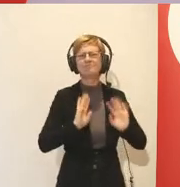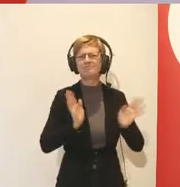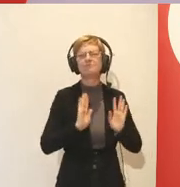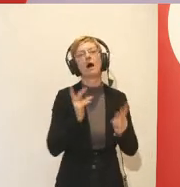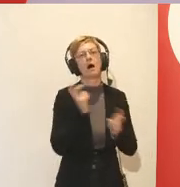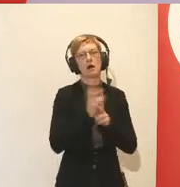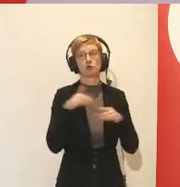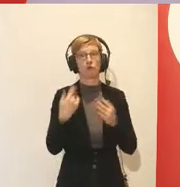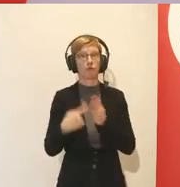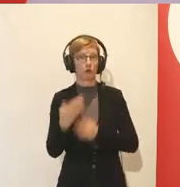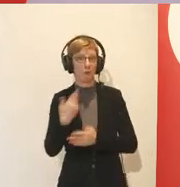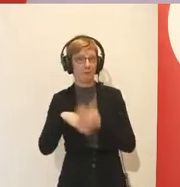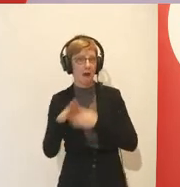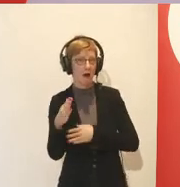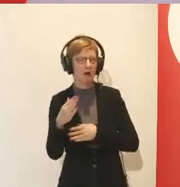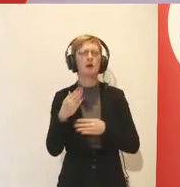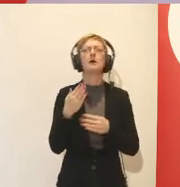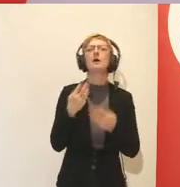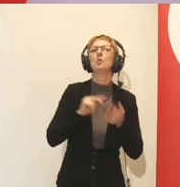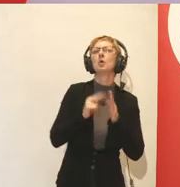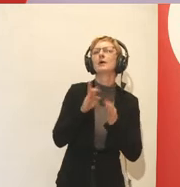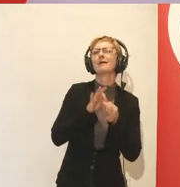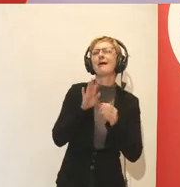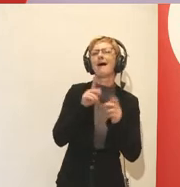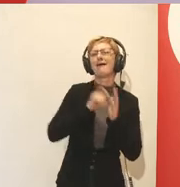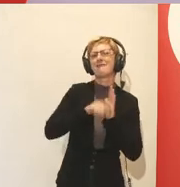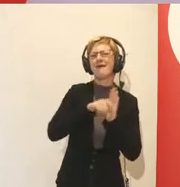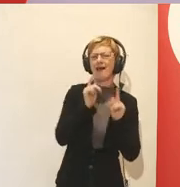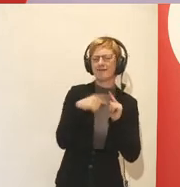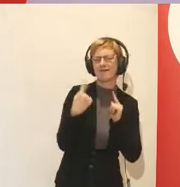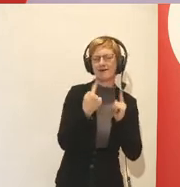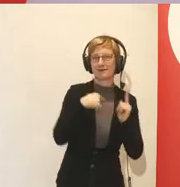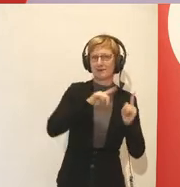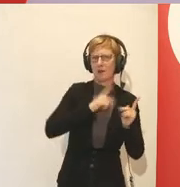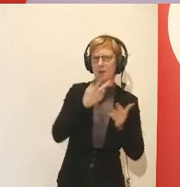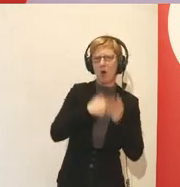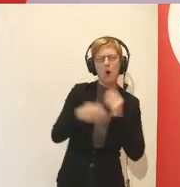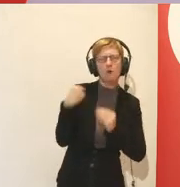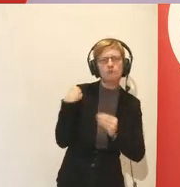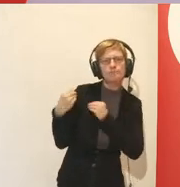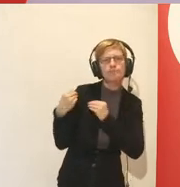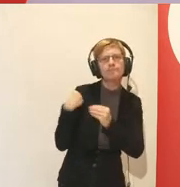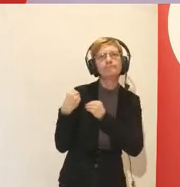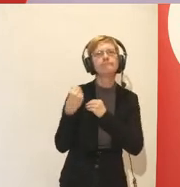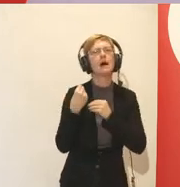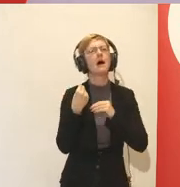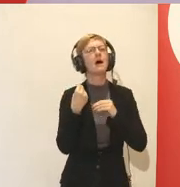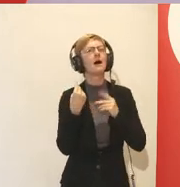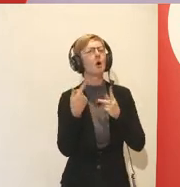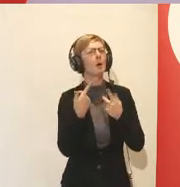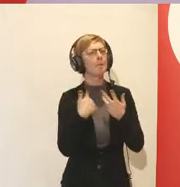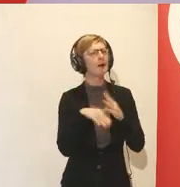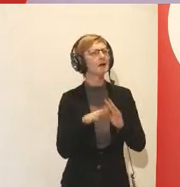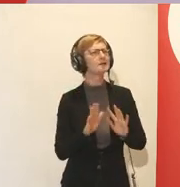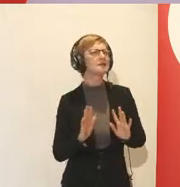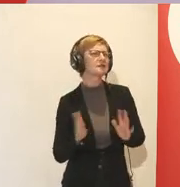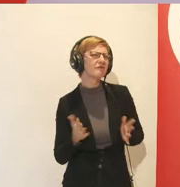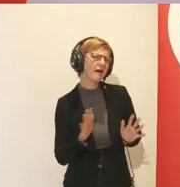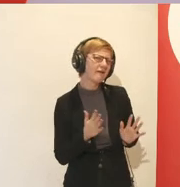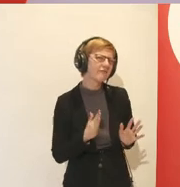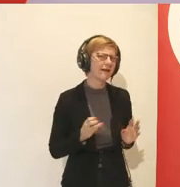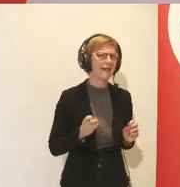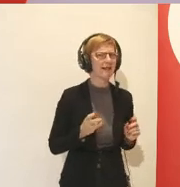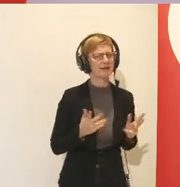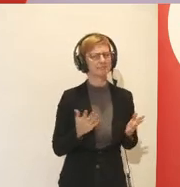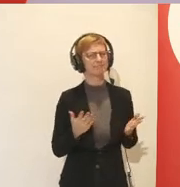politiker wenn ich mir jetzt aus dem wahlkreis sehe wenn ich sehe wie menschen sich an mich wenden dass das auch zweifel wachsen und es gibt ja zu unterschiedliche